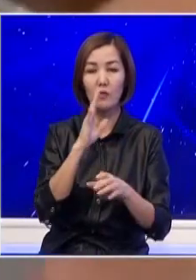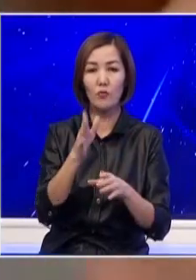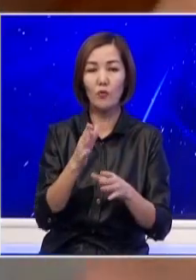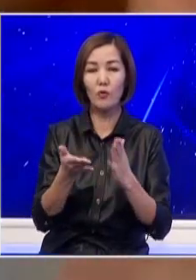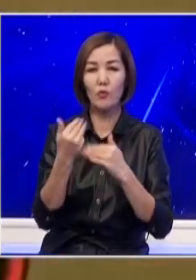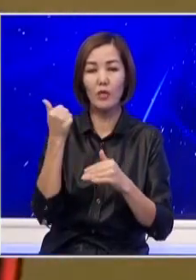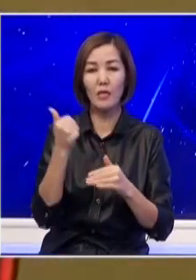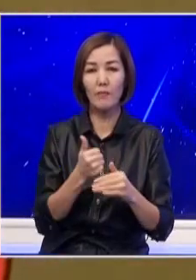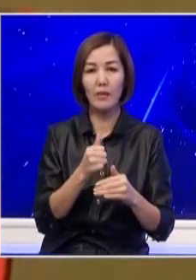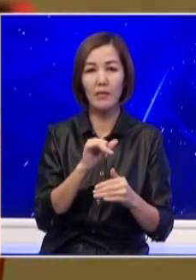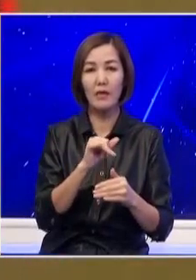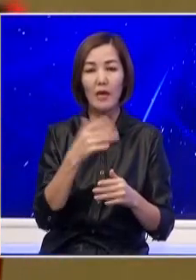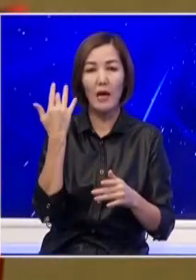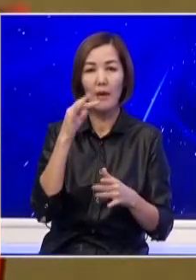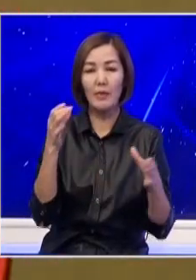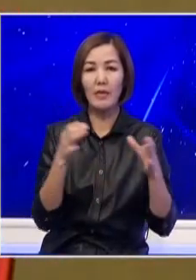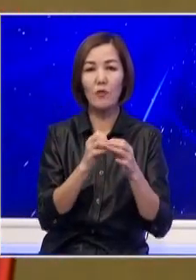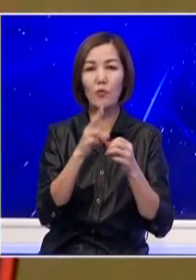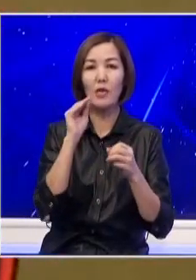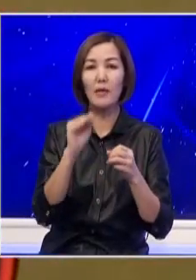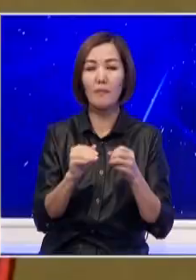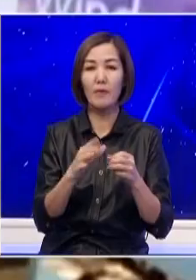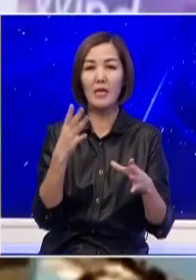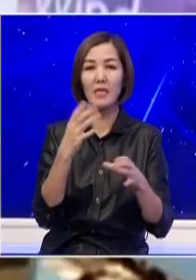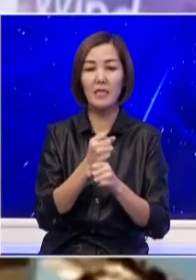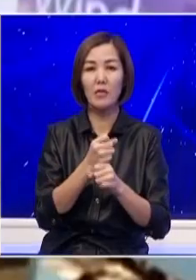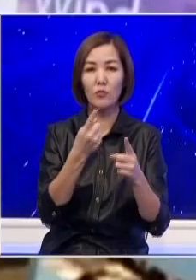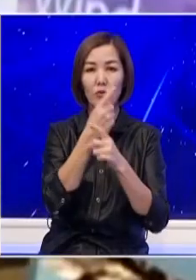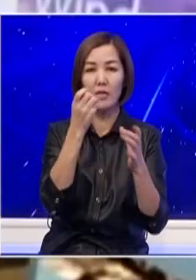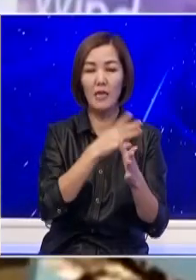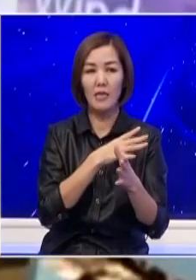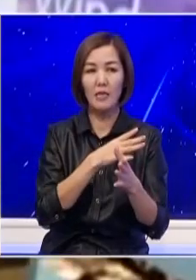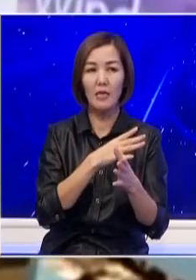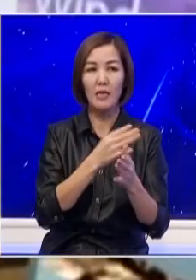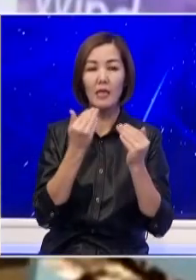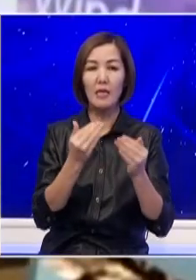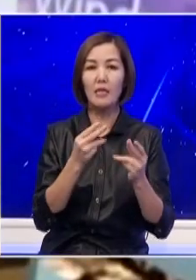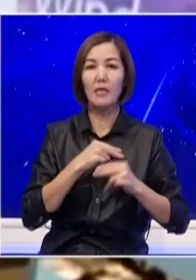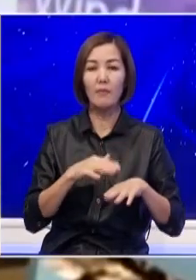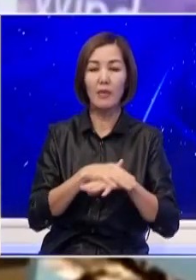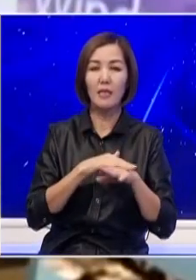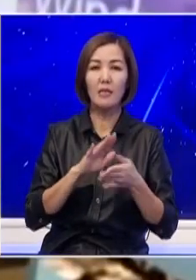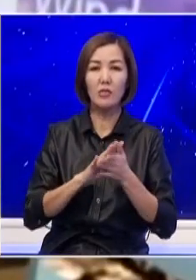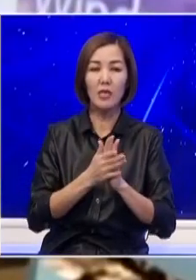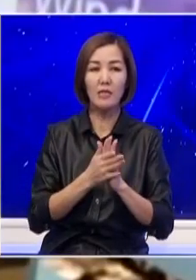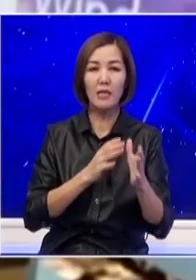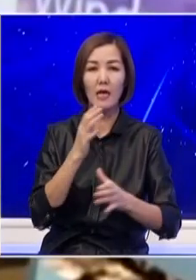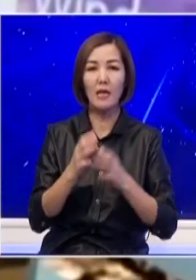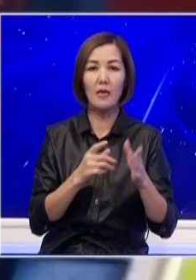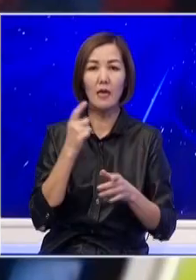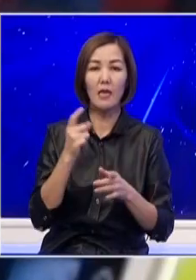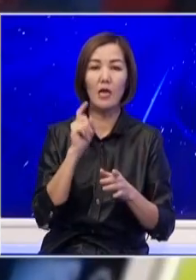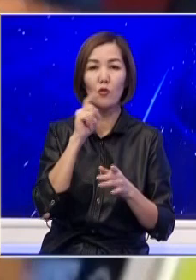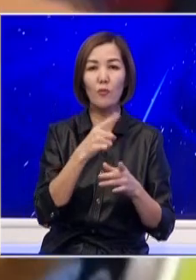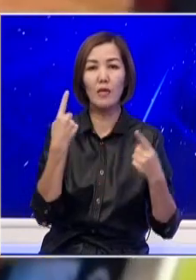аптада америкалық Alphabet компаниясы да 12 мың адамды қысқартатынын жария етті. Сарапшылар еңбек нарығындағы бұл жағдайға жаһандағы